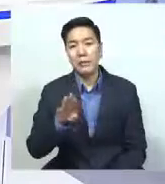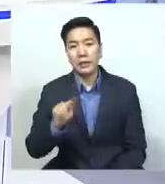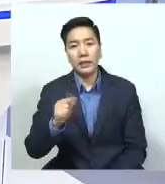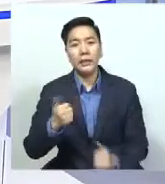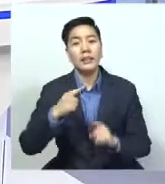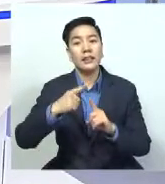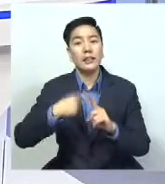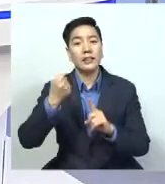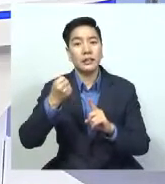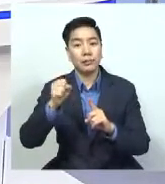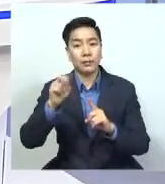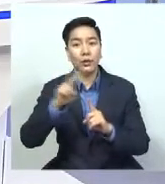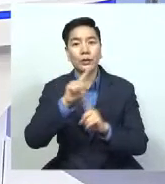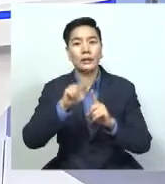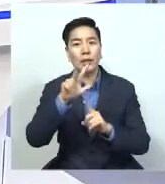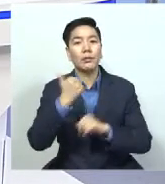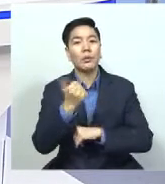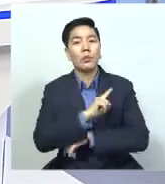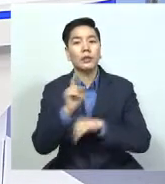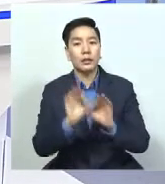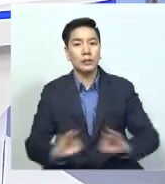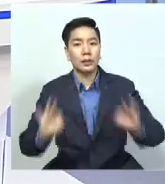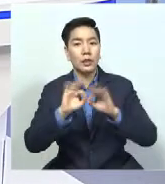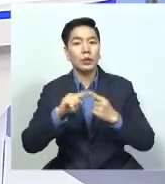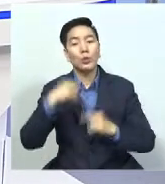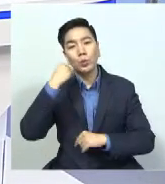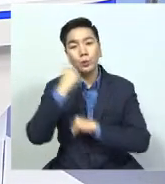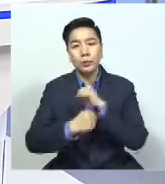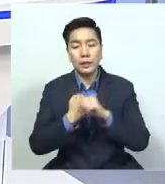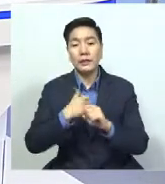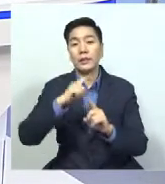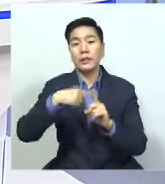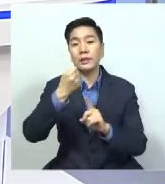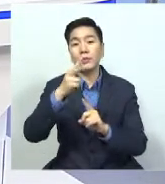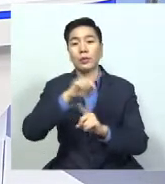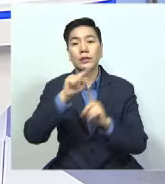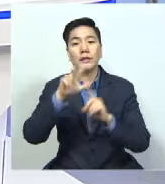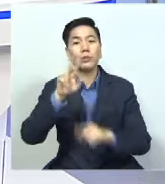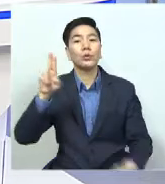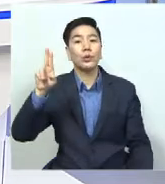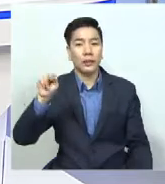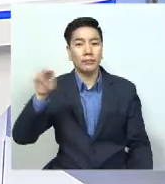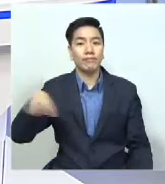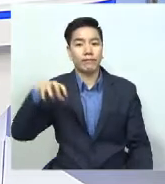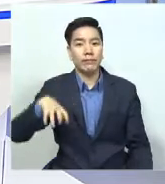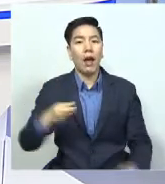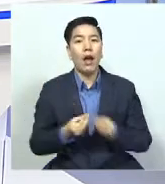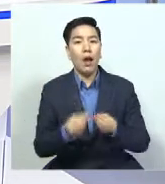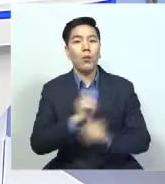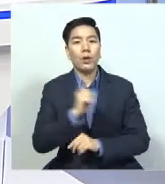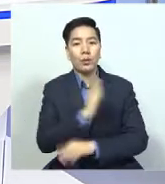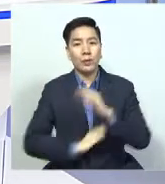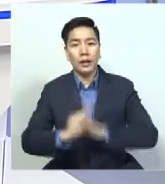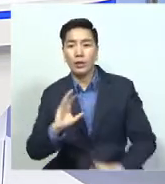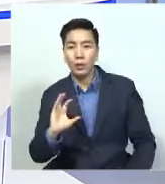วันนี้วันที่3ธันวาคมถือว่าเป็นวันสำคัญอีก1วันนะคะเพราะว่าในทุกๆปีเนี่ย3ธันวาคมสหประชาชาติกำหนดให้เป็นวันคน